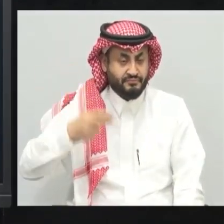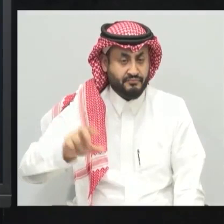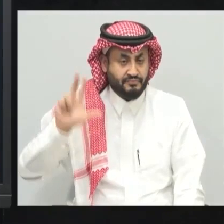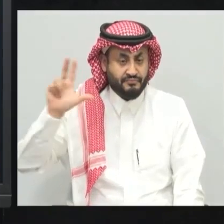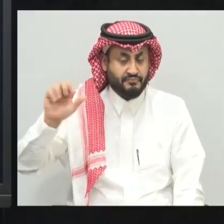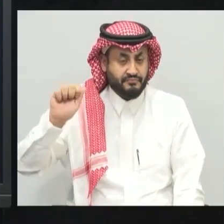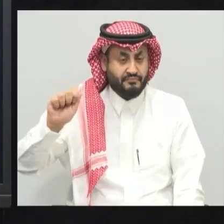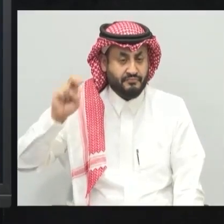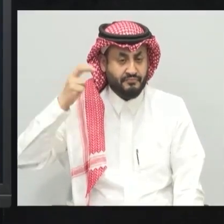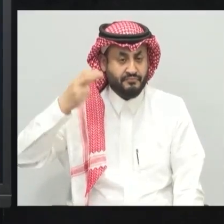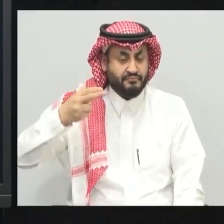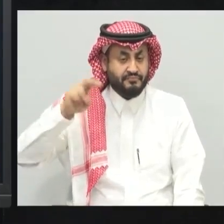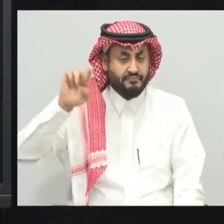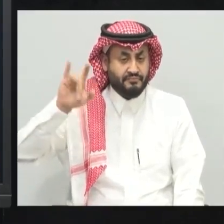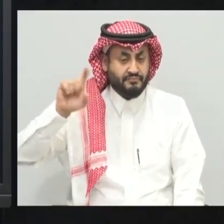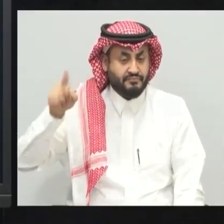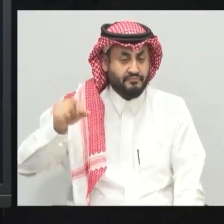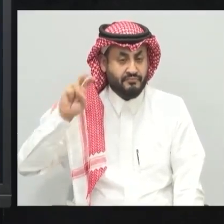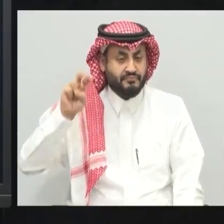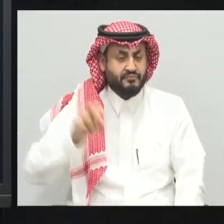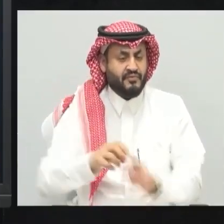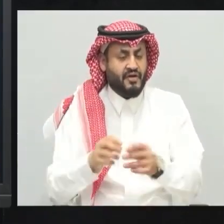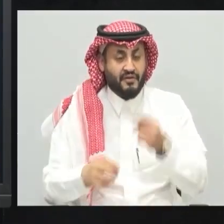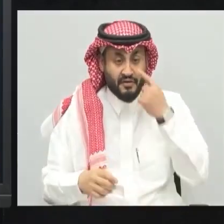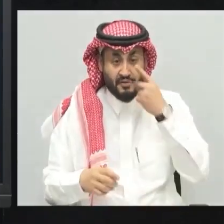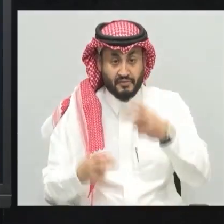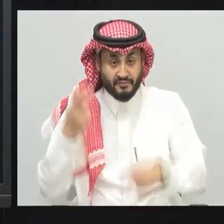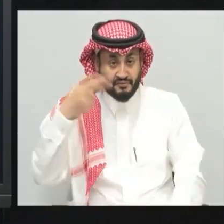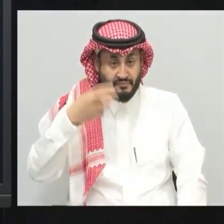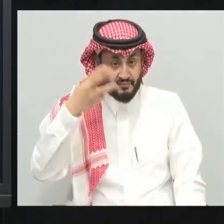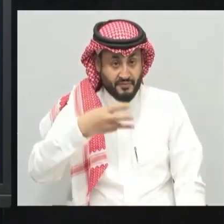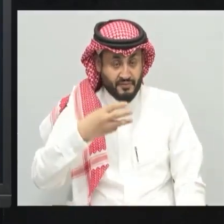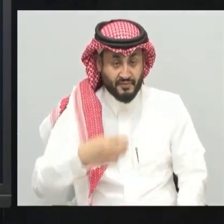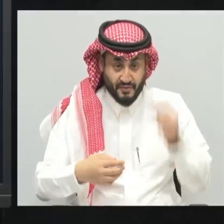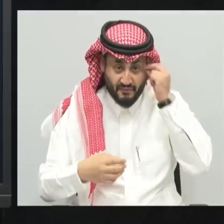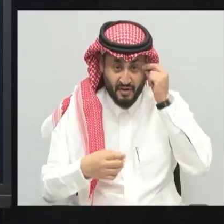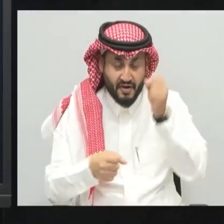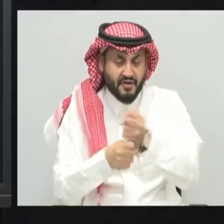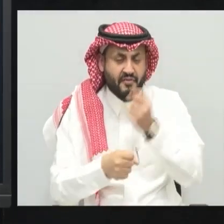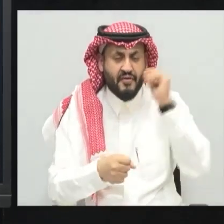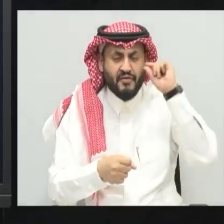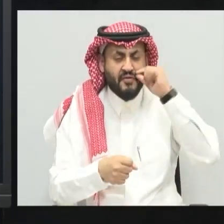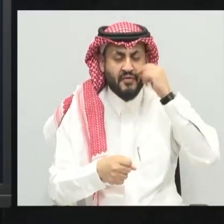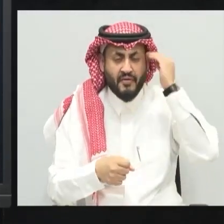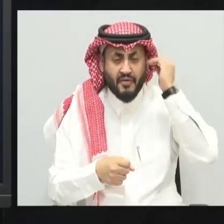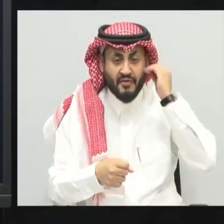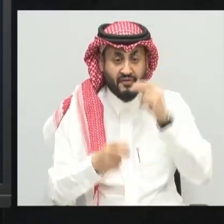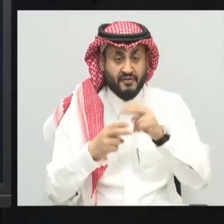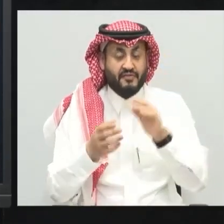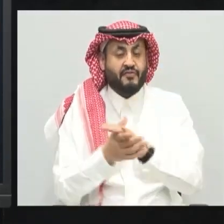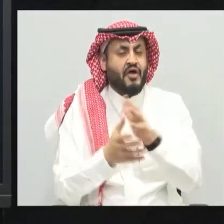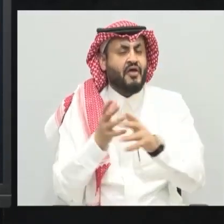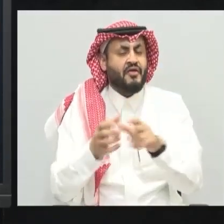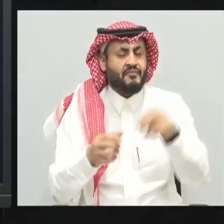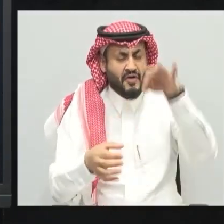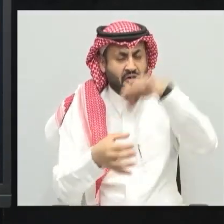في ان تمكن الشباب والشابات الراغبين في ان يكون لديهم مشاريع ساهم وجدت من